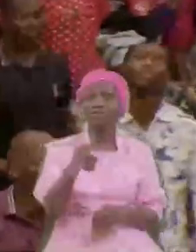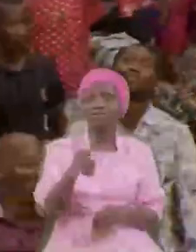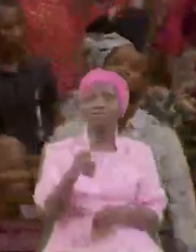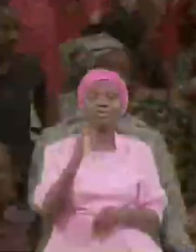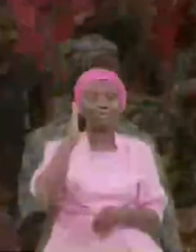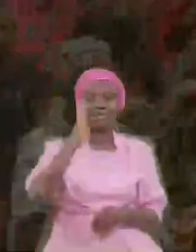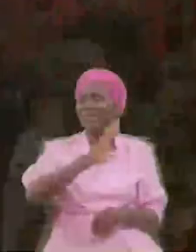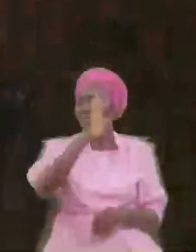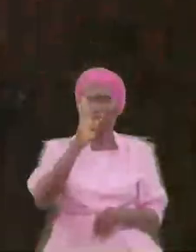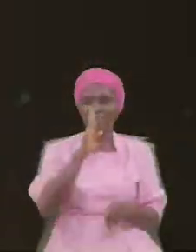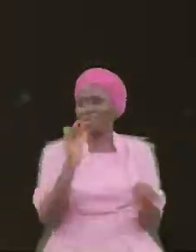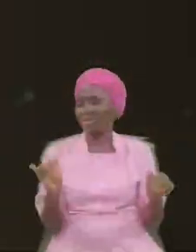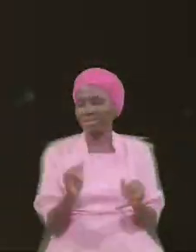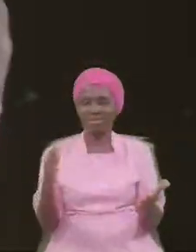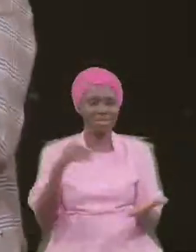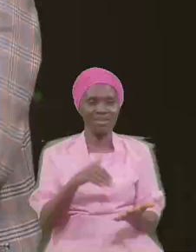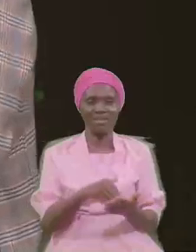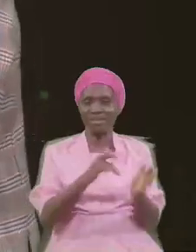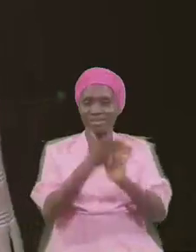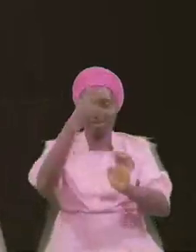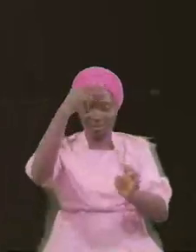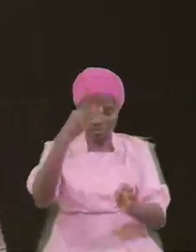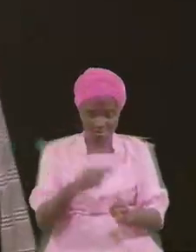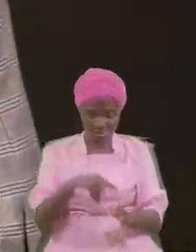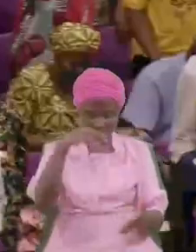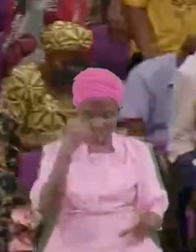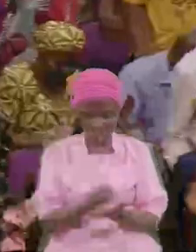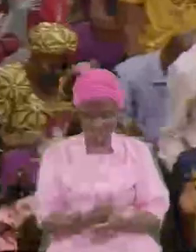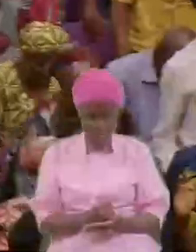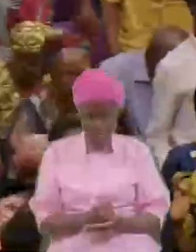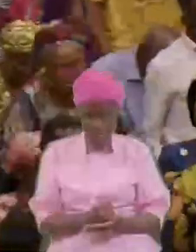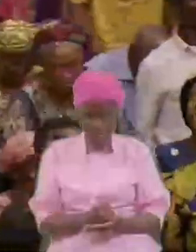serez plus les mêmes au nom de Jésus-Christ.